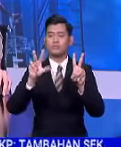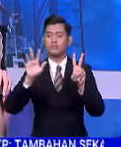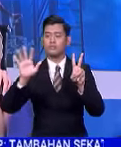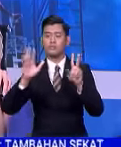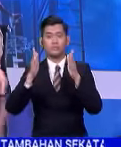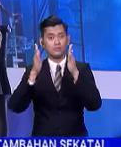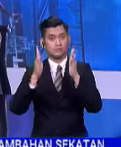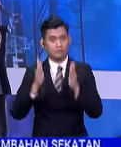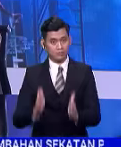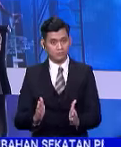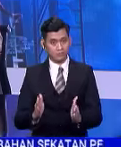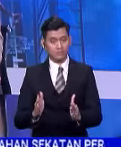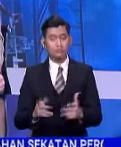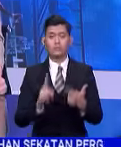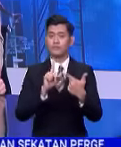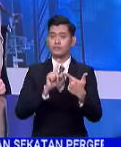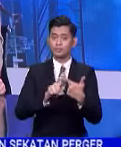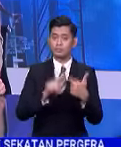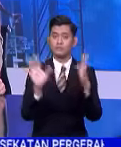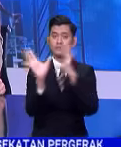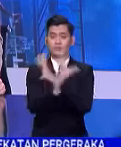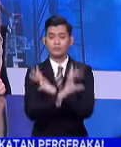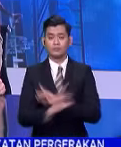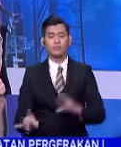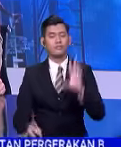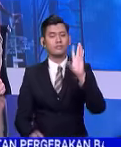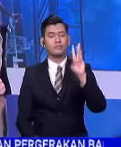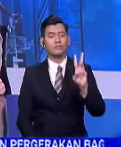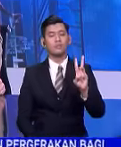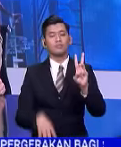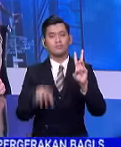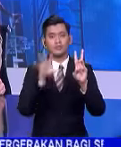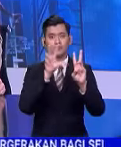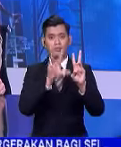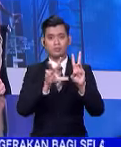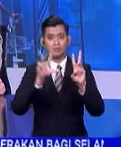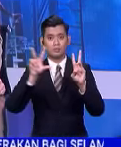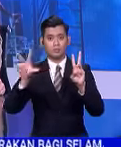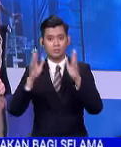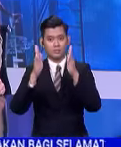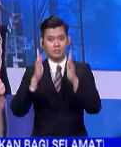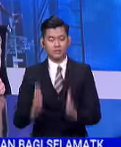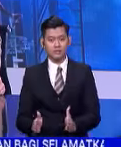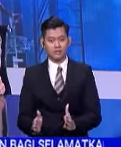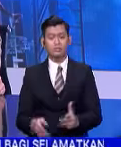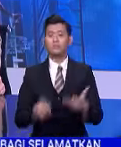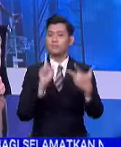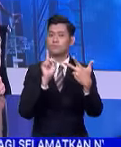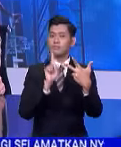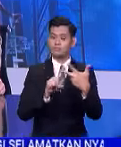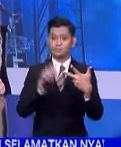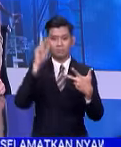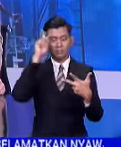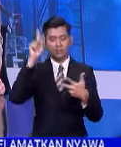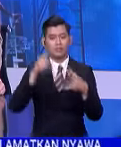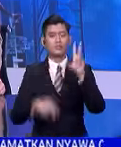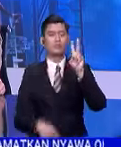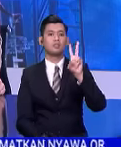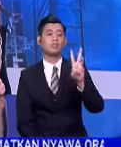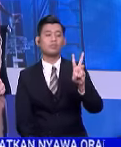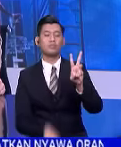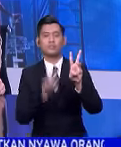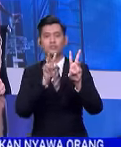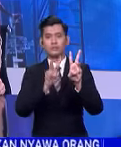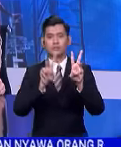2,235 kes, diikuti Sarawak dengan 663 kes dan 626 kes di Kelantan.